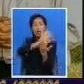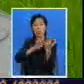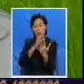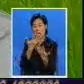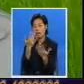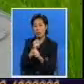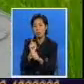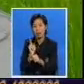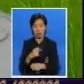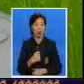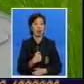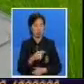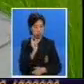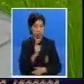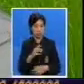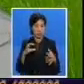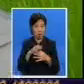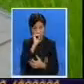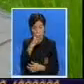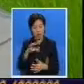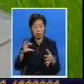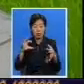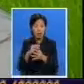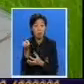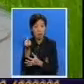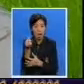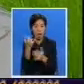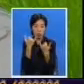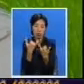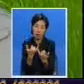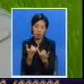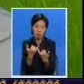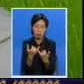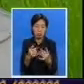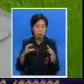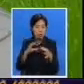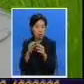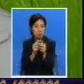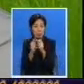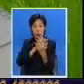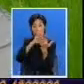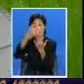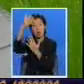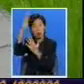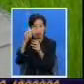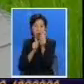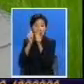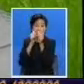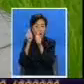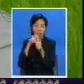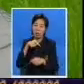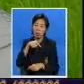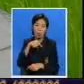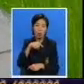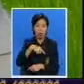ครับเรื่องนึงก็อย่างที่บอกแล้วครับว่าตลาดข้าวเราเนี่ยเริ่มเสียหายมากขึ้น ครับ ขีดความสามารถในการแข่งขันกับต่างประเทศเนี่ยปรากฏว่าราคา